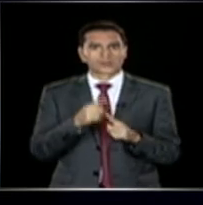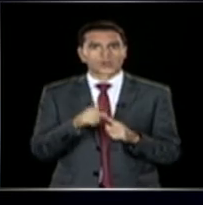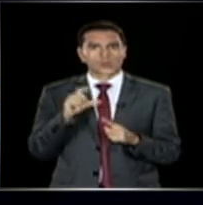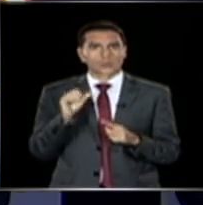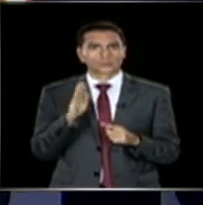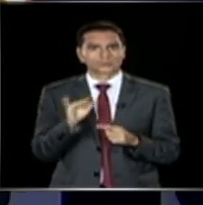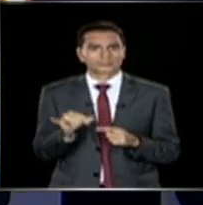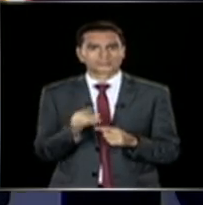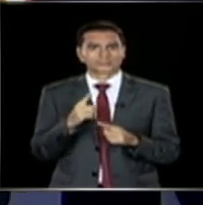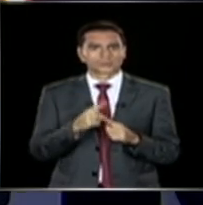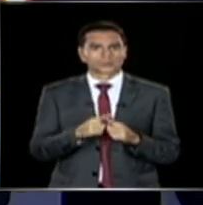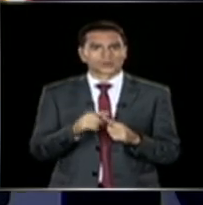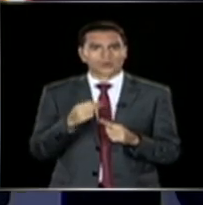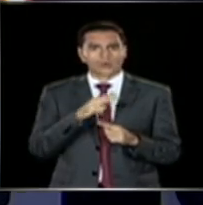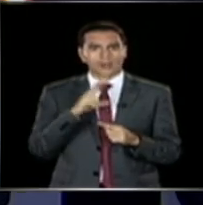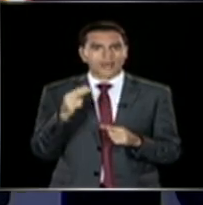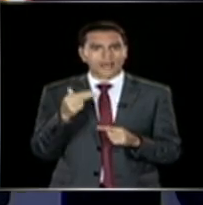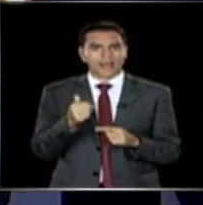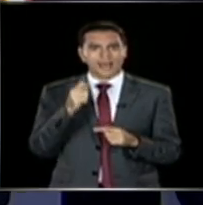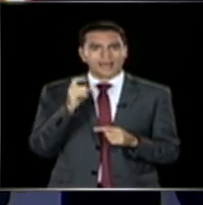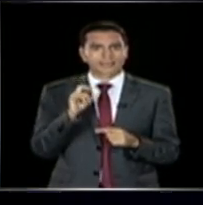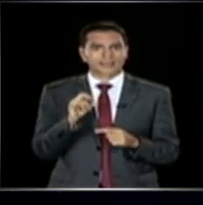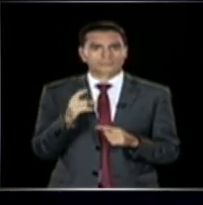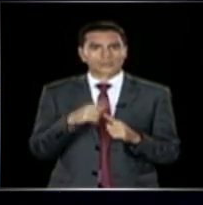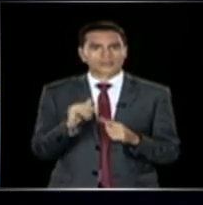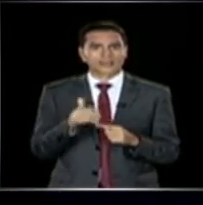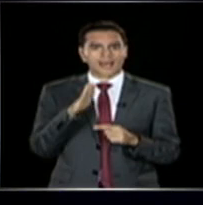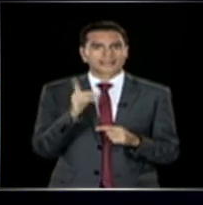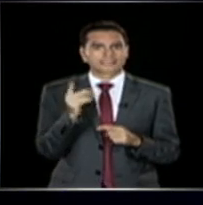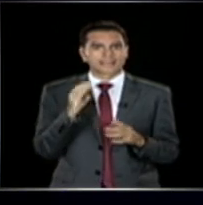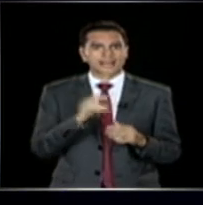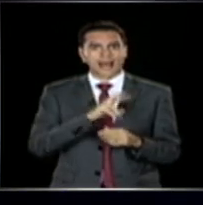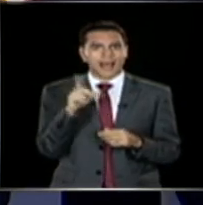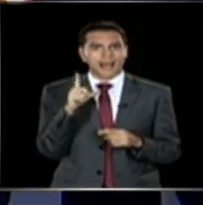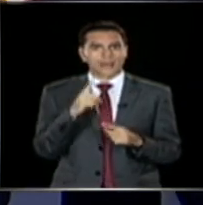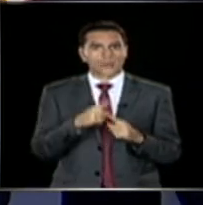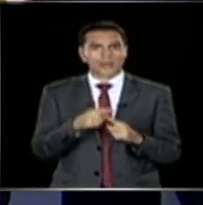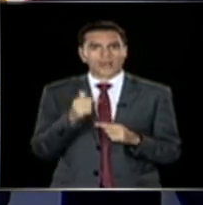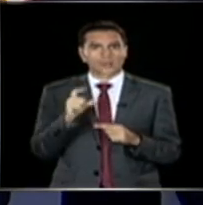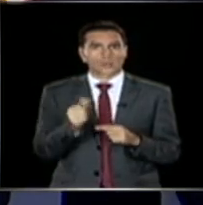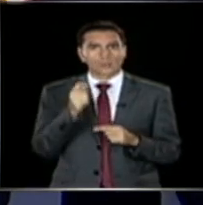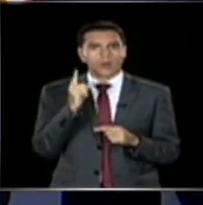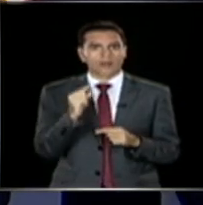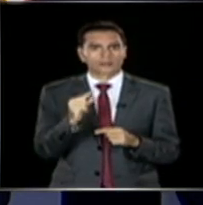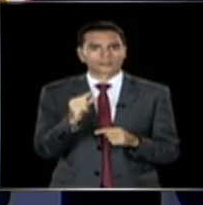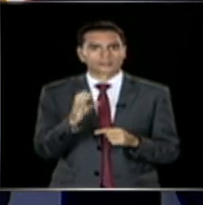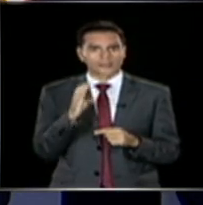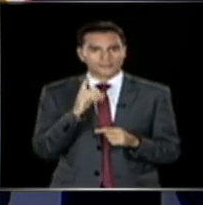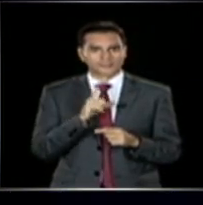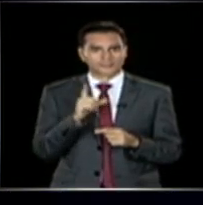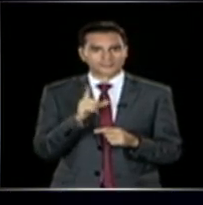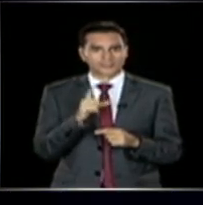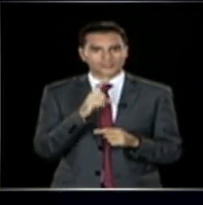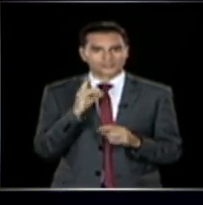لوسي بس وعلا غانم بس وياسر جلال وأدوارد. إجابة صحيحة إن شاء